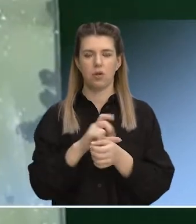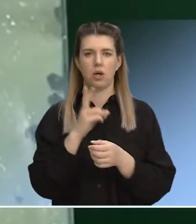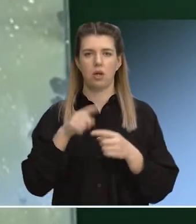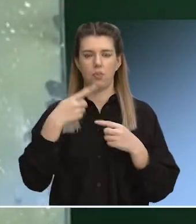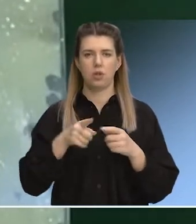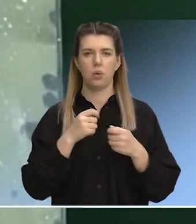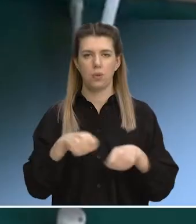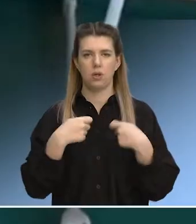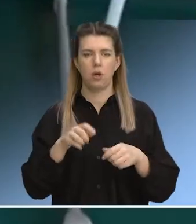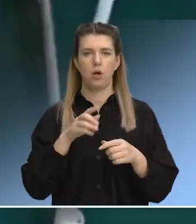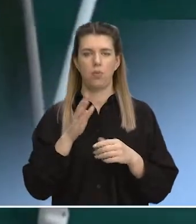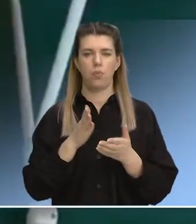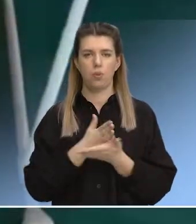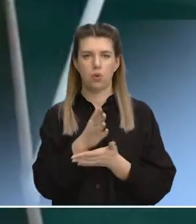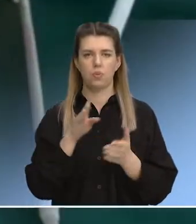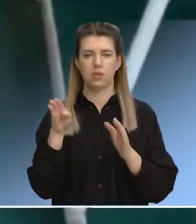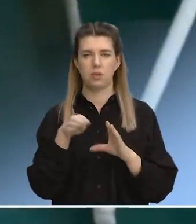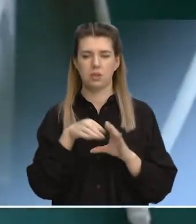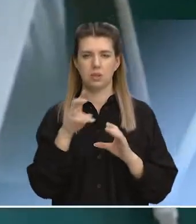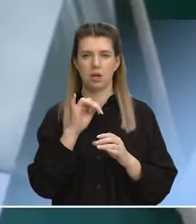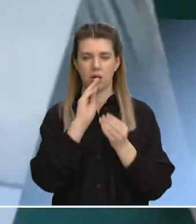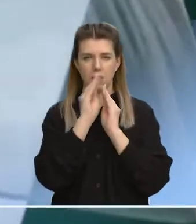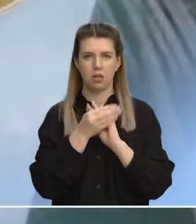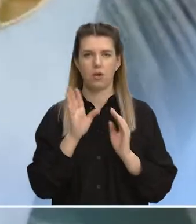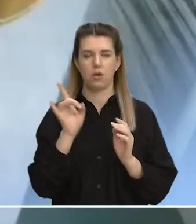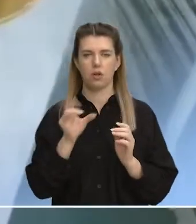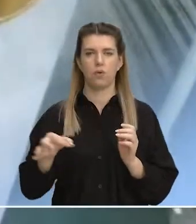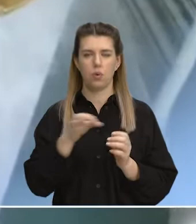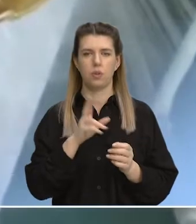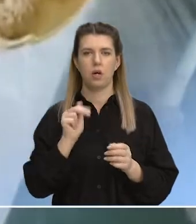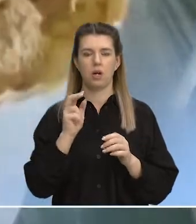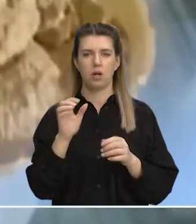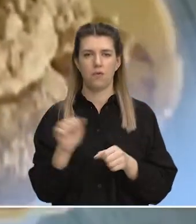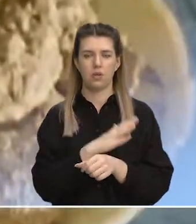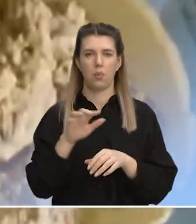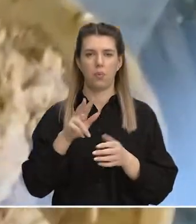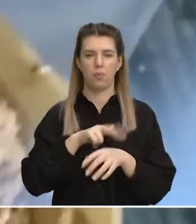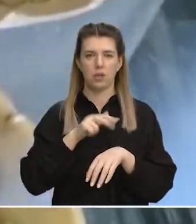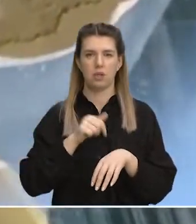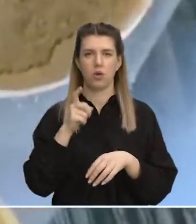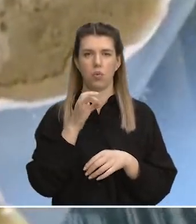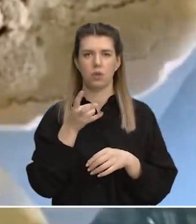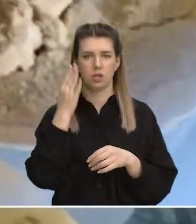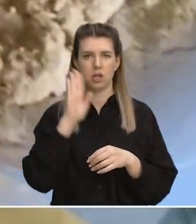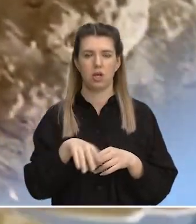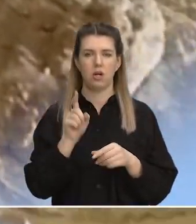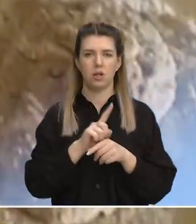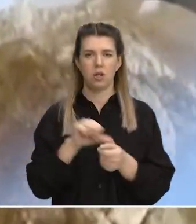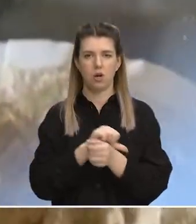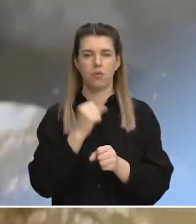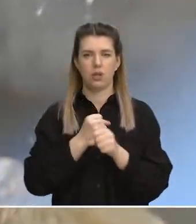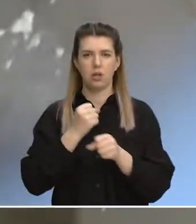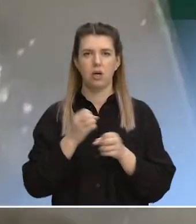для последующего сбыта путем тайников закладок на территории Ростовской области. Как выяснили полицейские, злоумышленники для производства